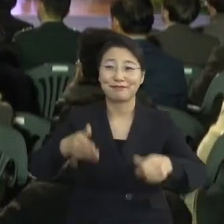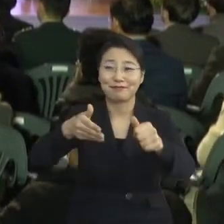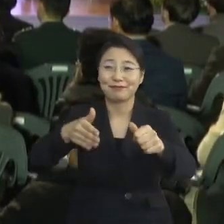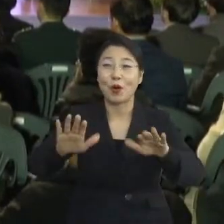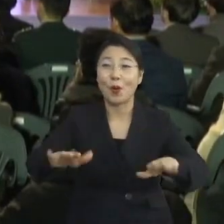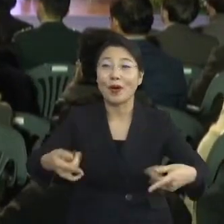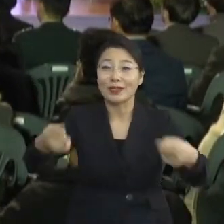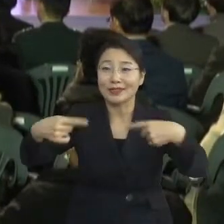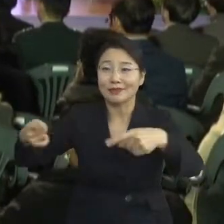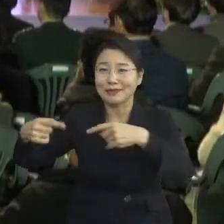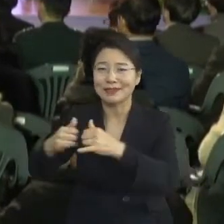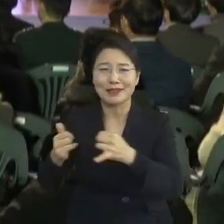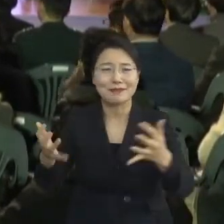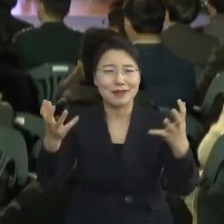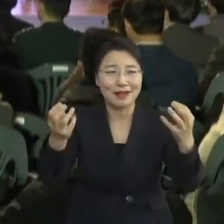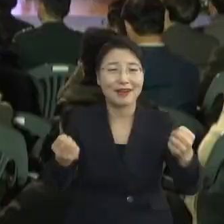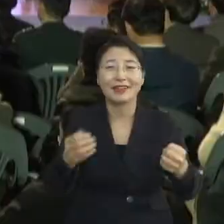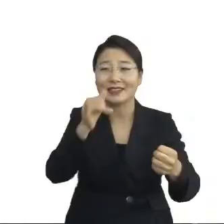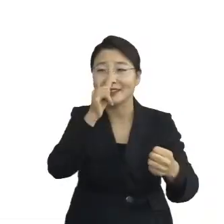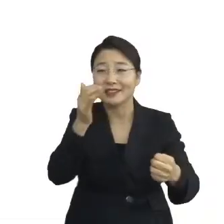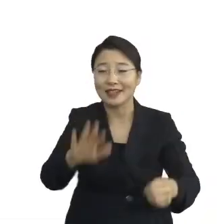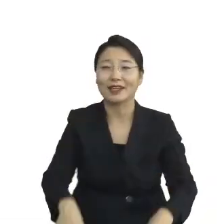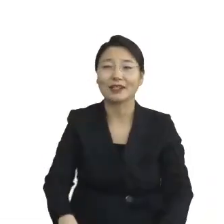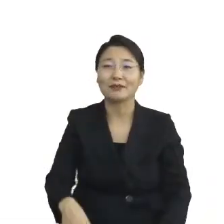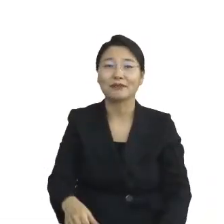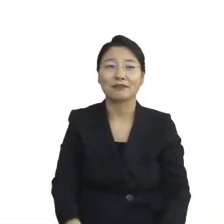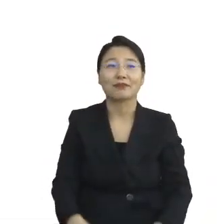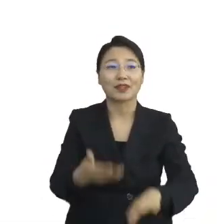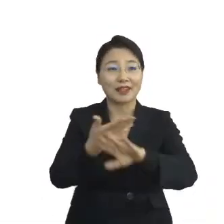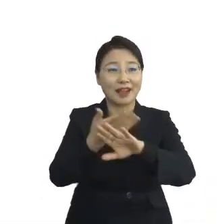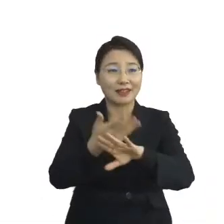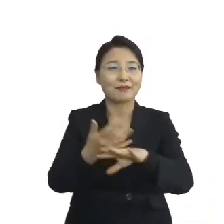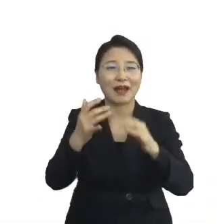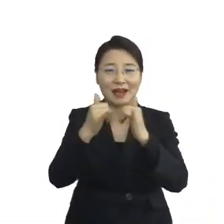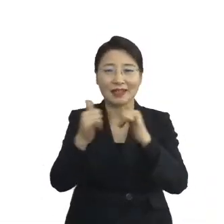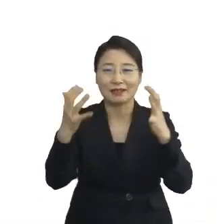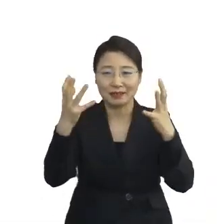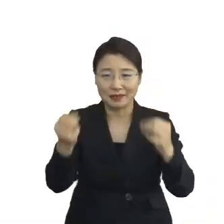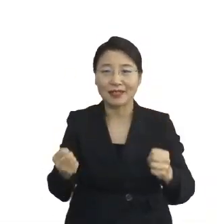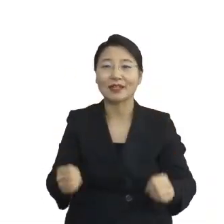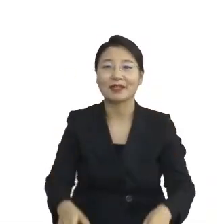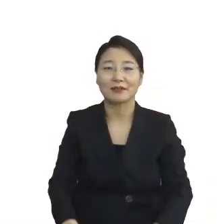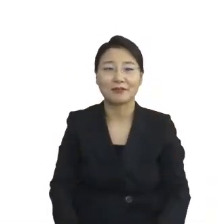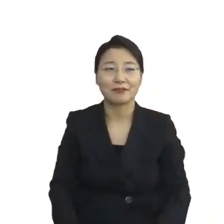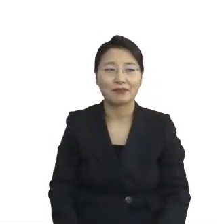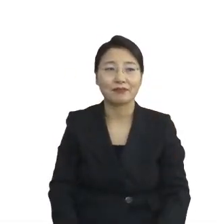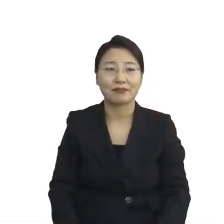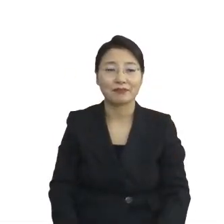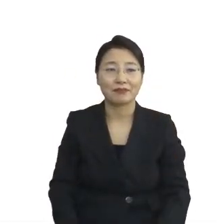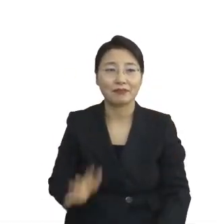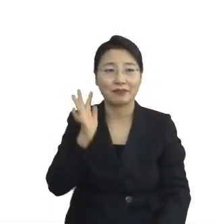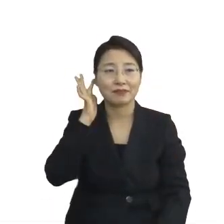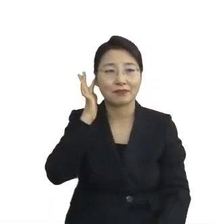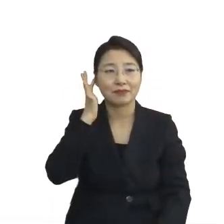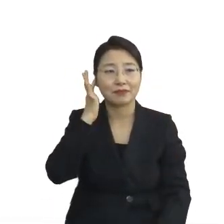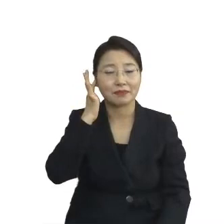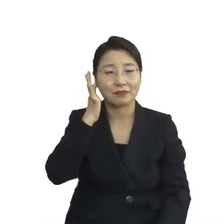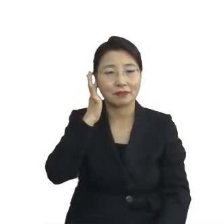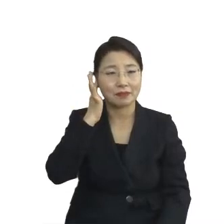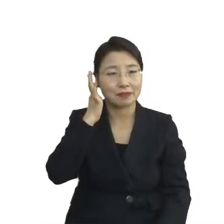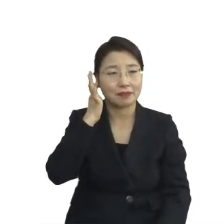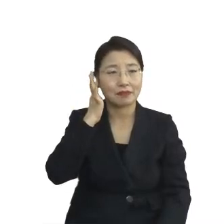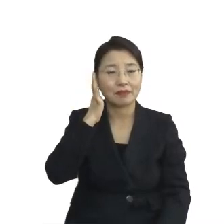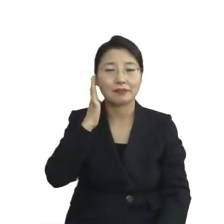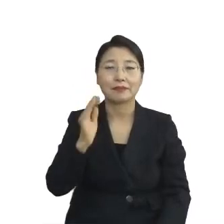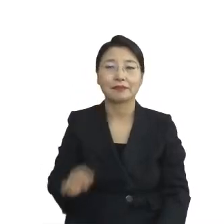오늘 참석해주신 각동 경로당 회장님, 여러 단체 회원님, 주민자치단체 위원님, 희망복지위원님,